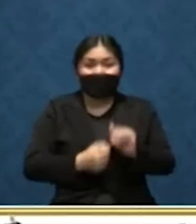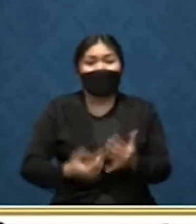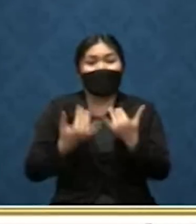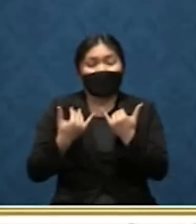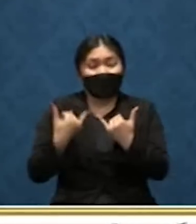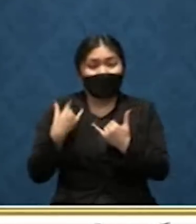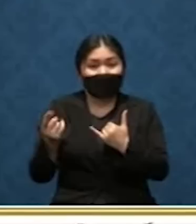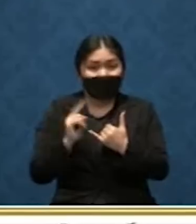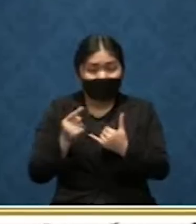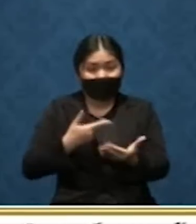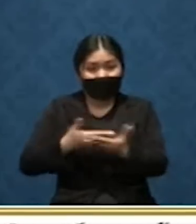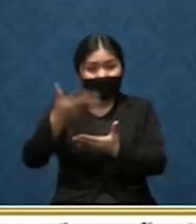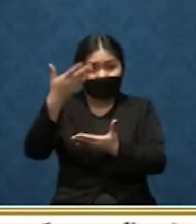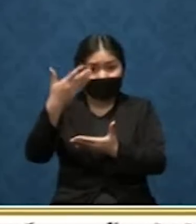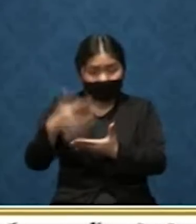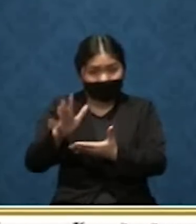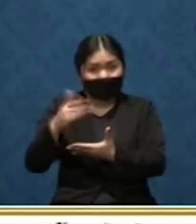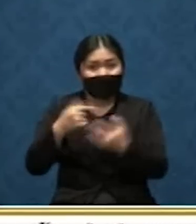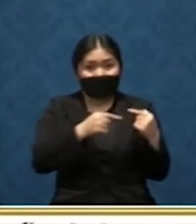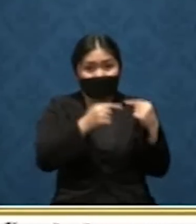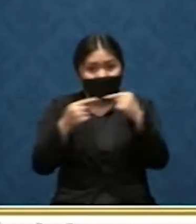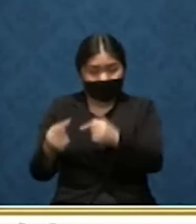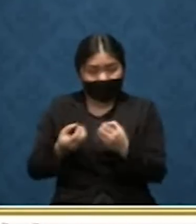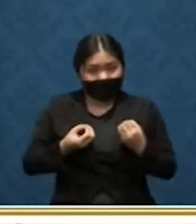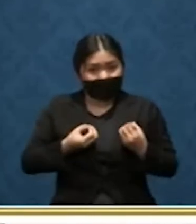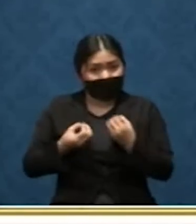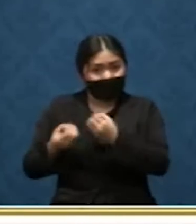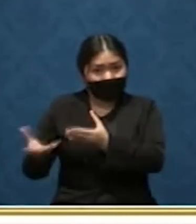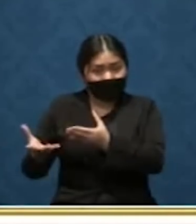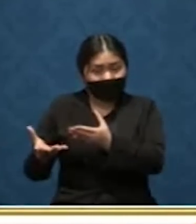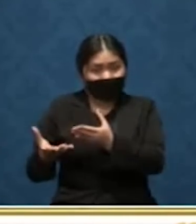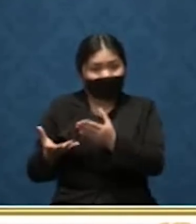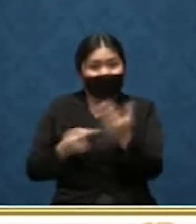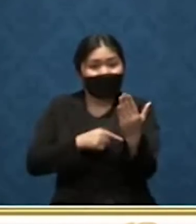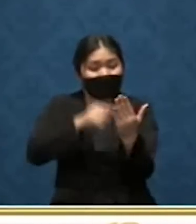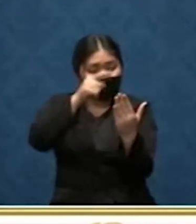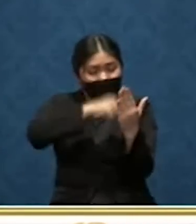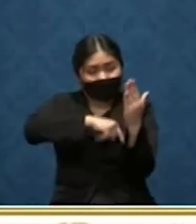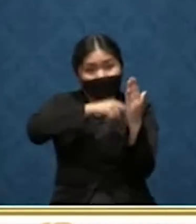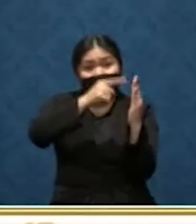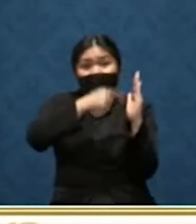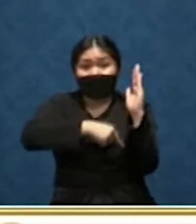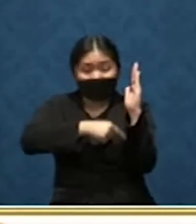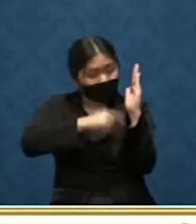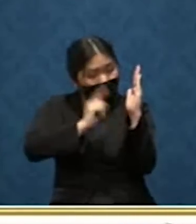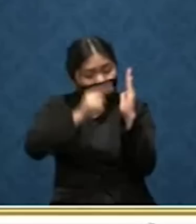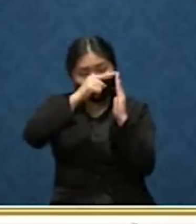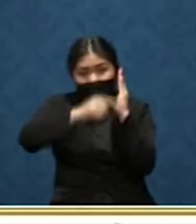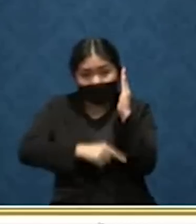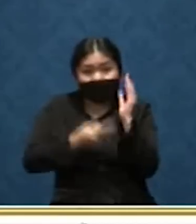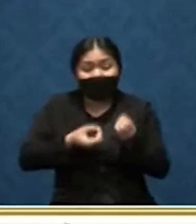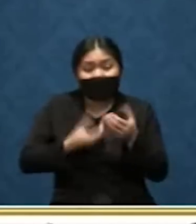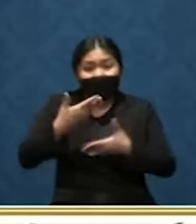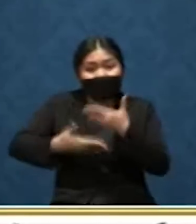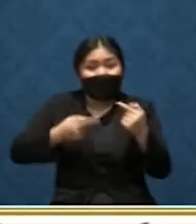ซึ่งเมื่อซือแล้วก็ต่อทรงสายข้ามแนไปขายที่เมืองท่าขี้เหล็เปลี่ยนกับเป็น